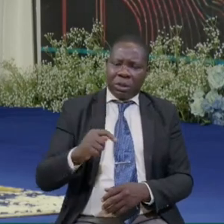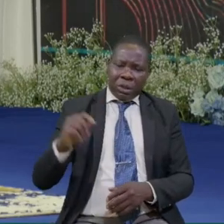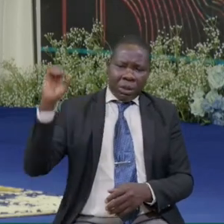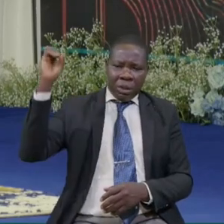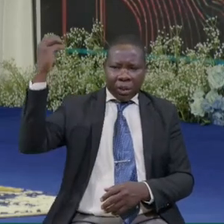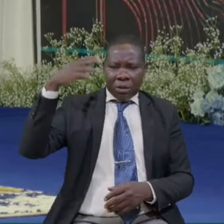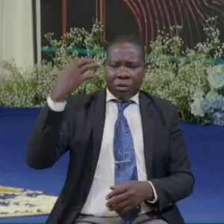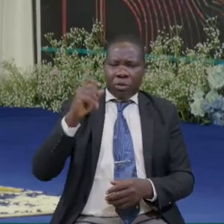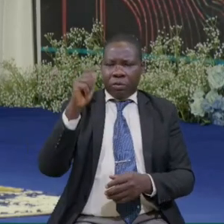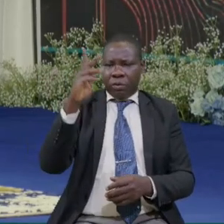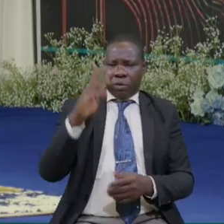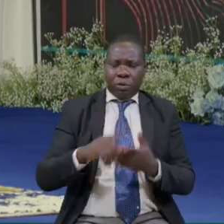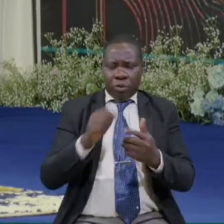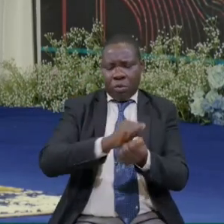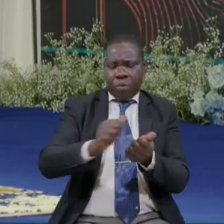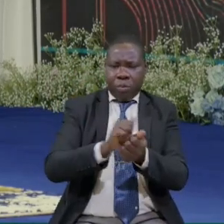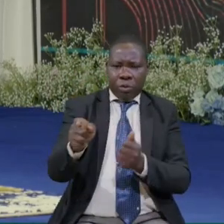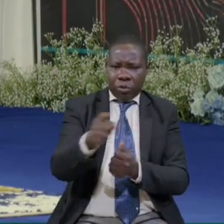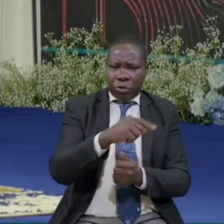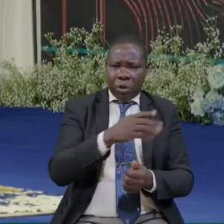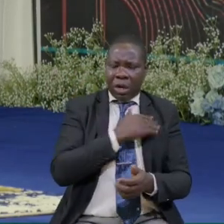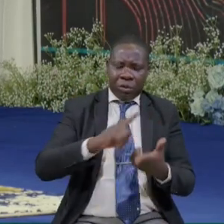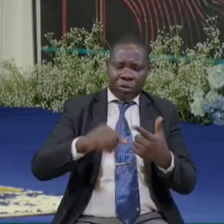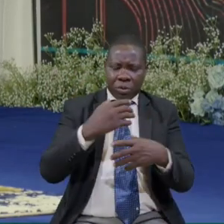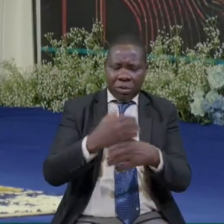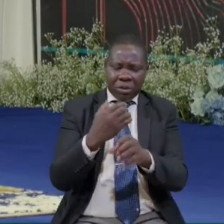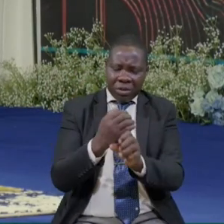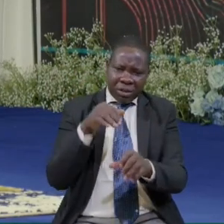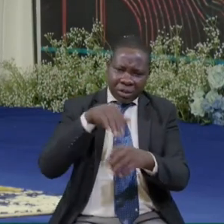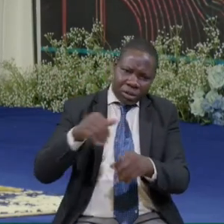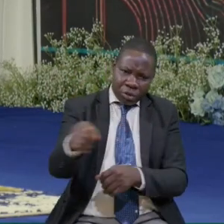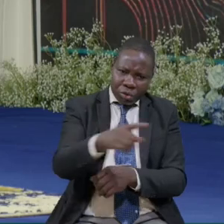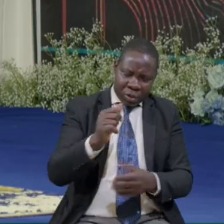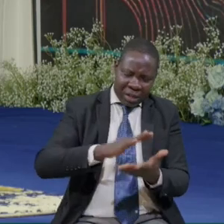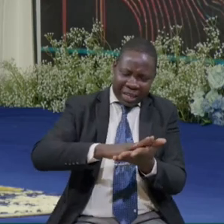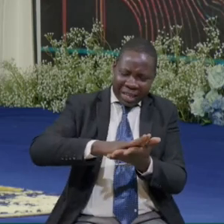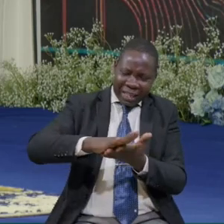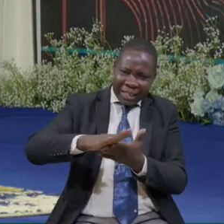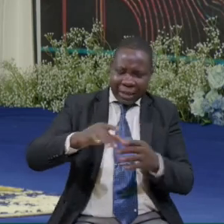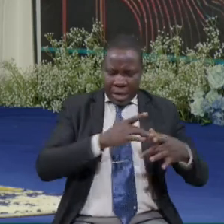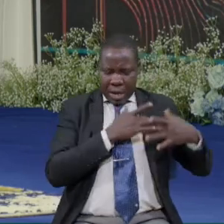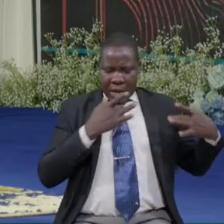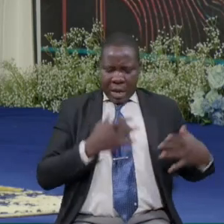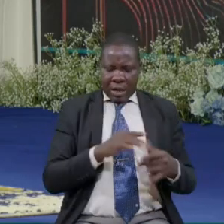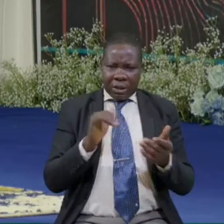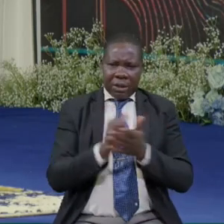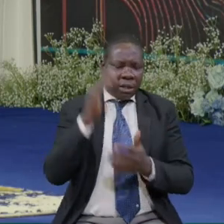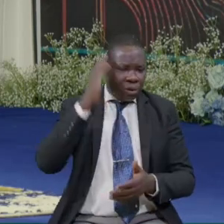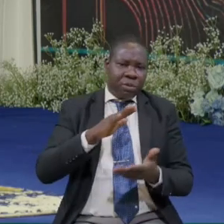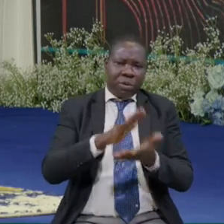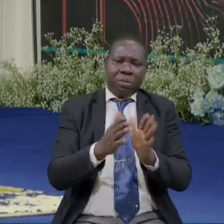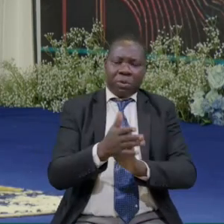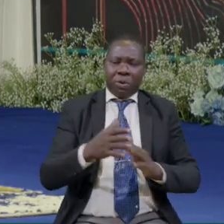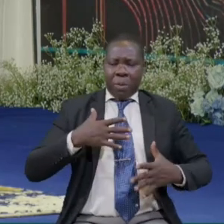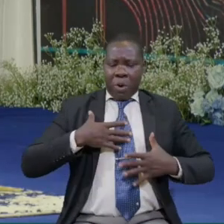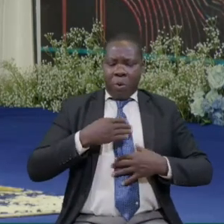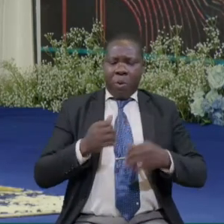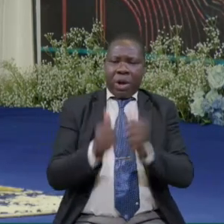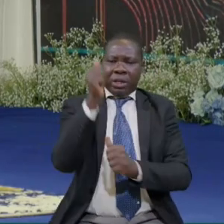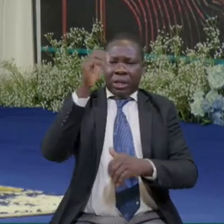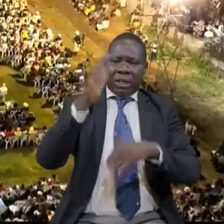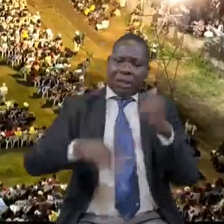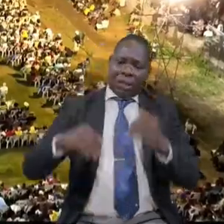purifier et créer en vous un cœur pur, que vous deveniez plus blanc